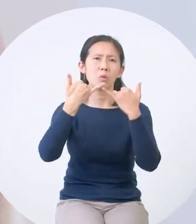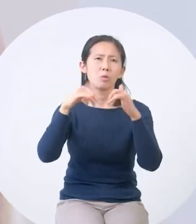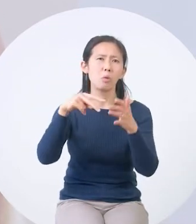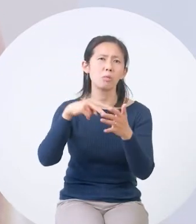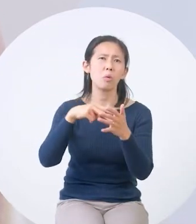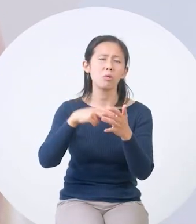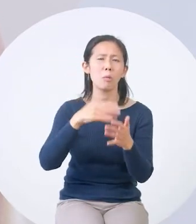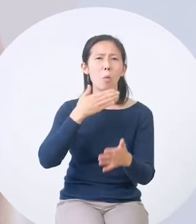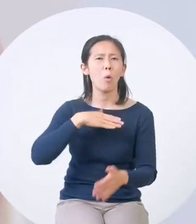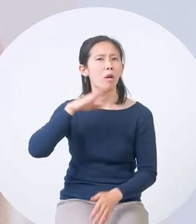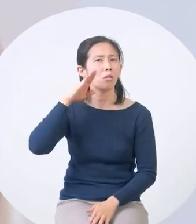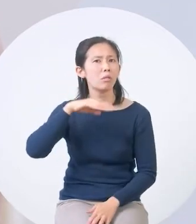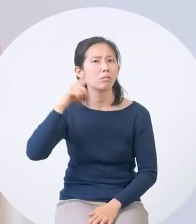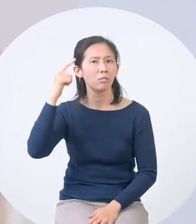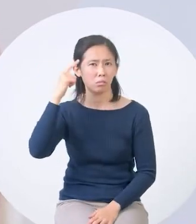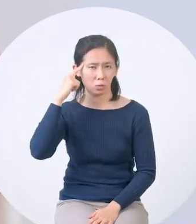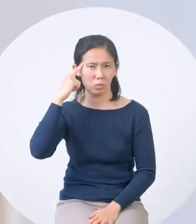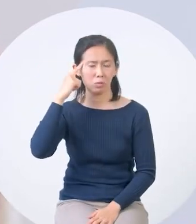かするので、